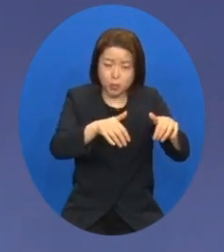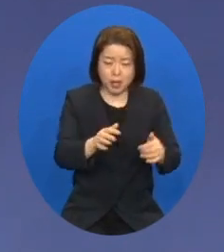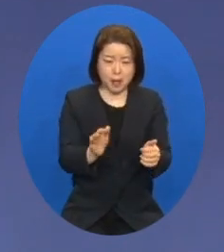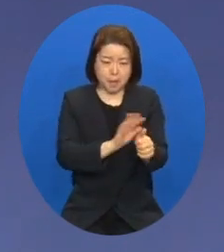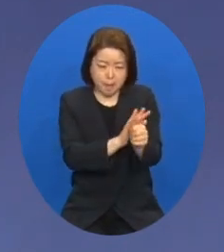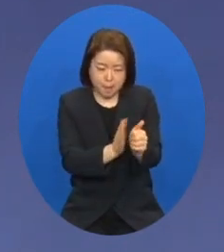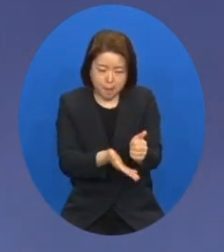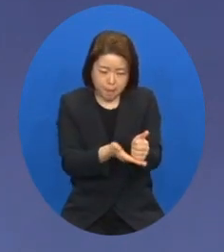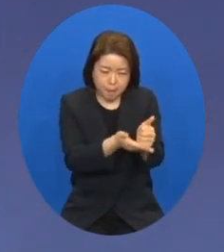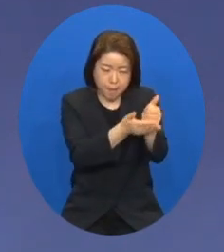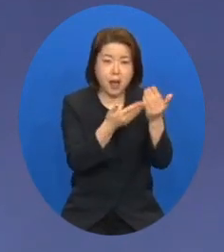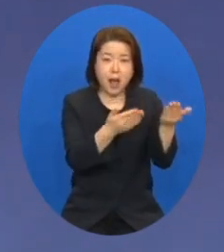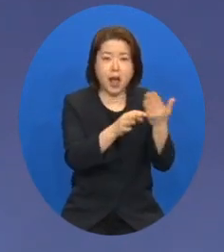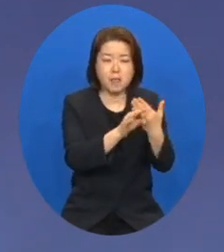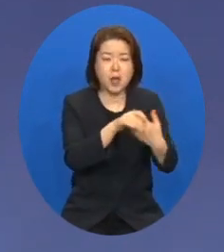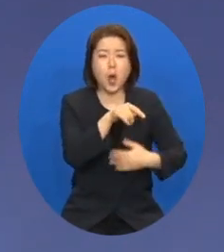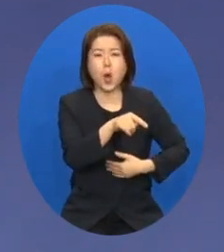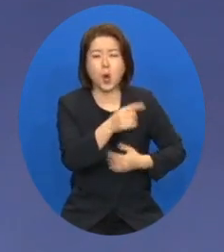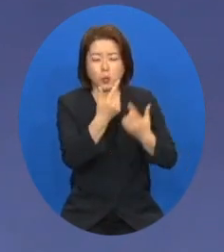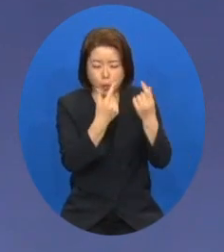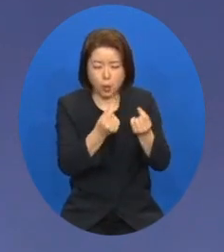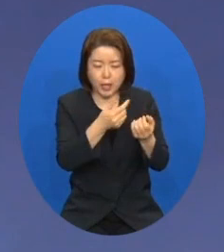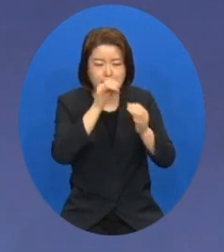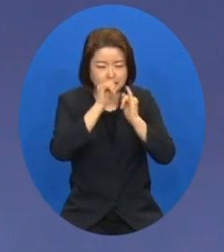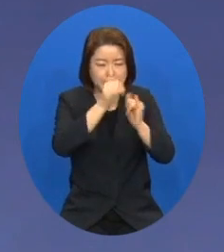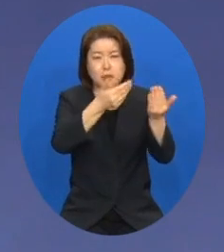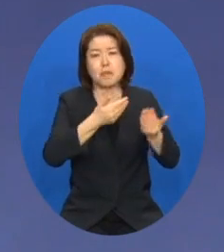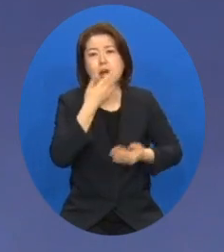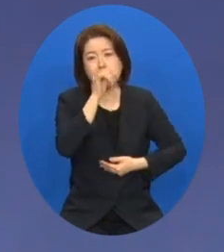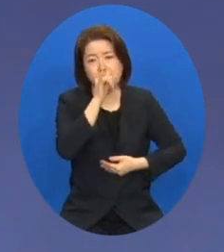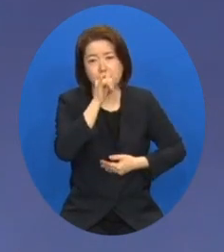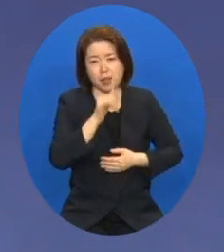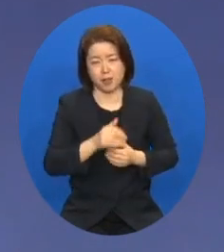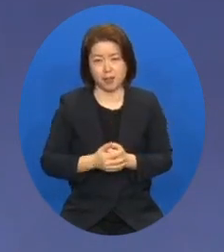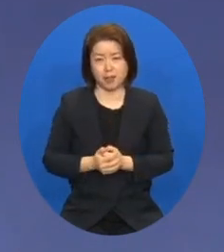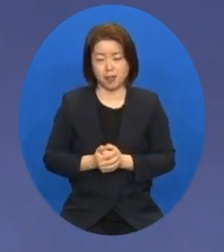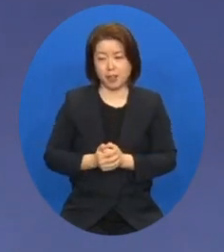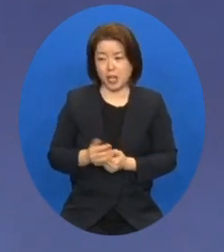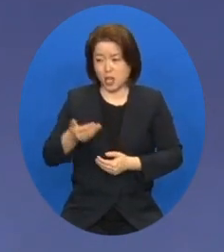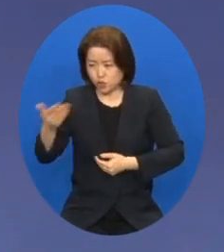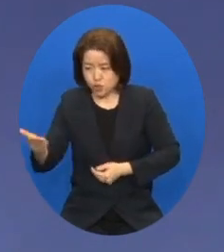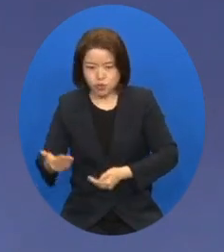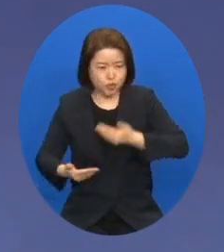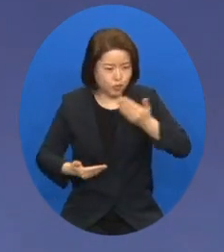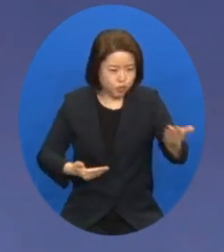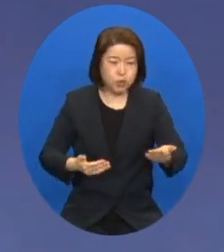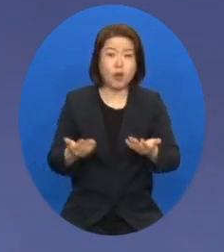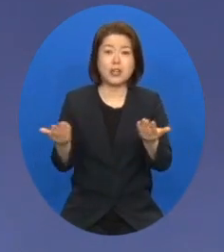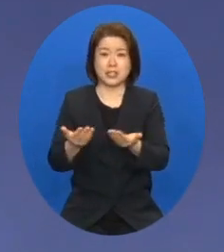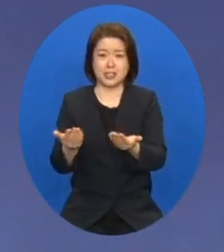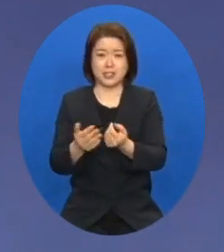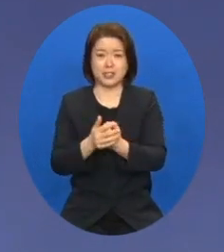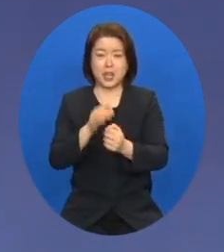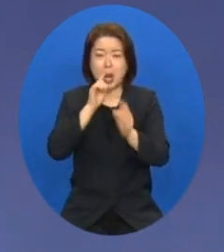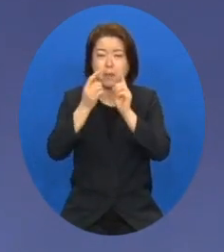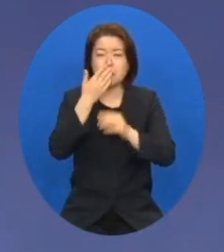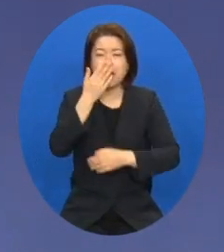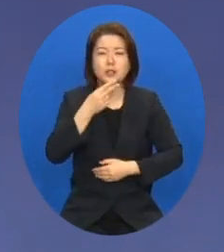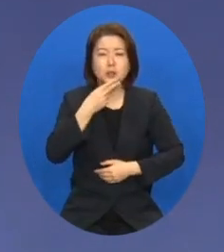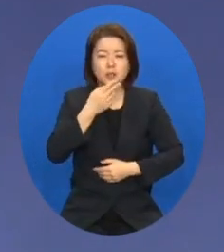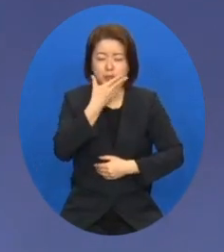만하면 그러니 주는 입이 사실은 말할 수 없는